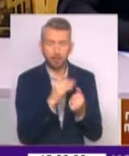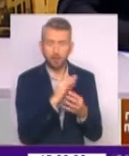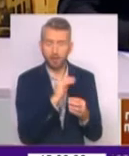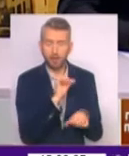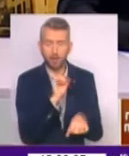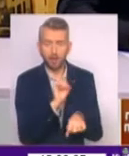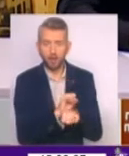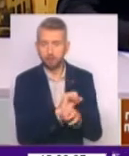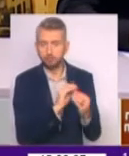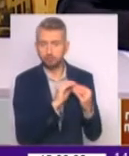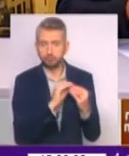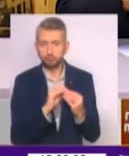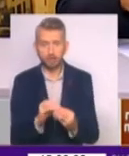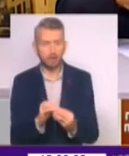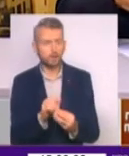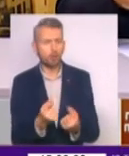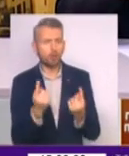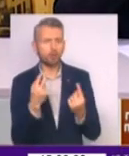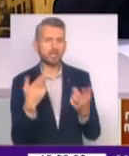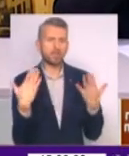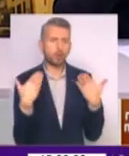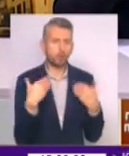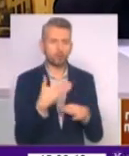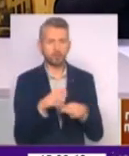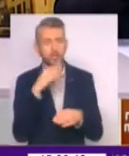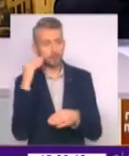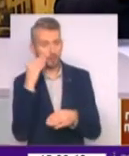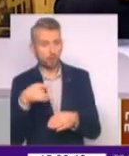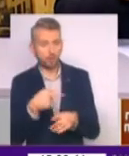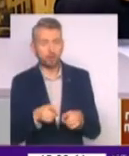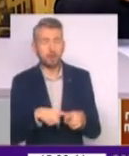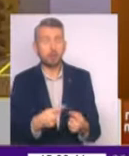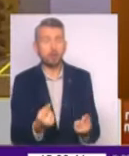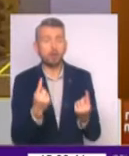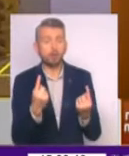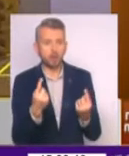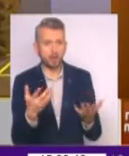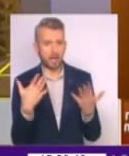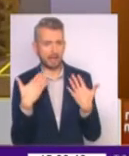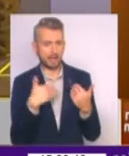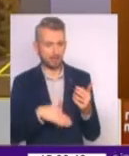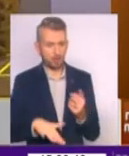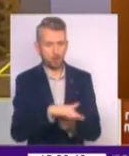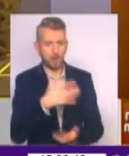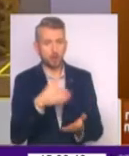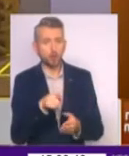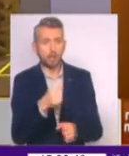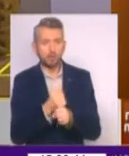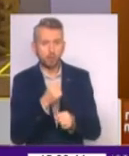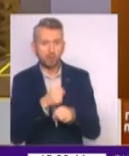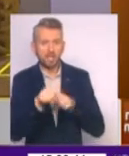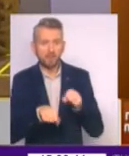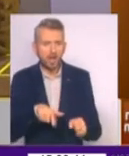Святошина і частини Шевченківського району рекреаційний ареал, І якщо там обладнати велодоріжки вздовж